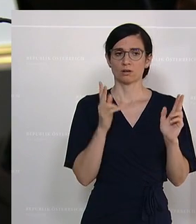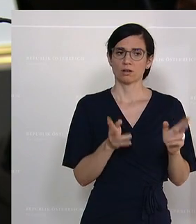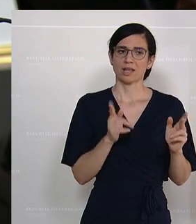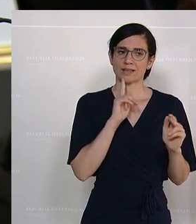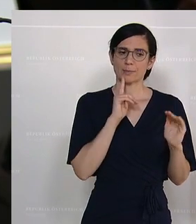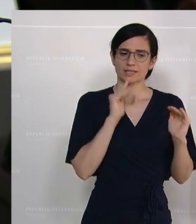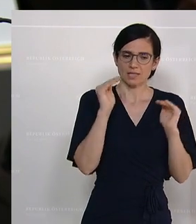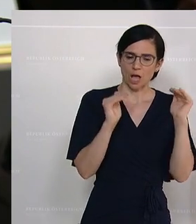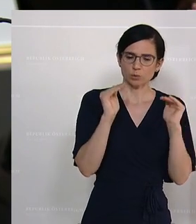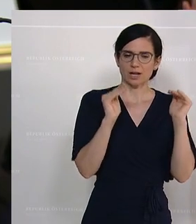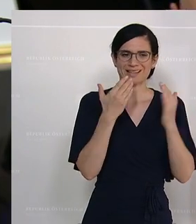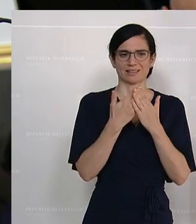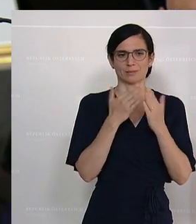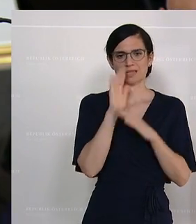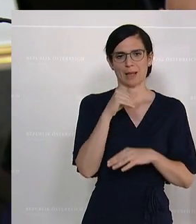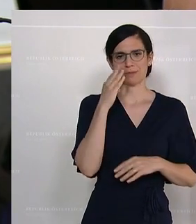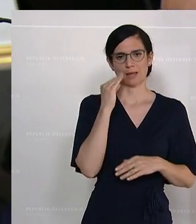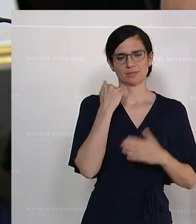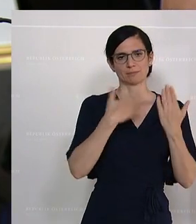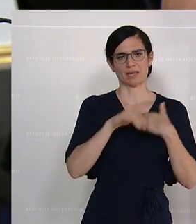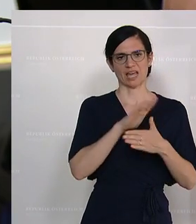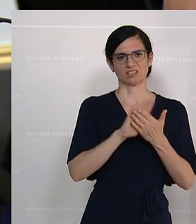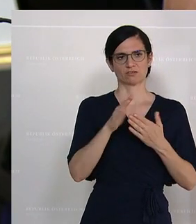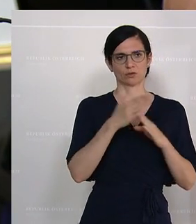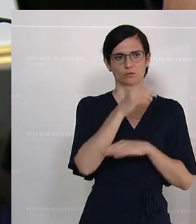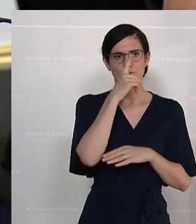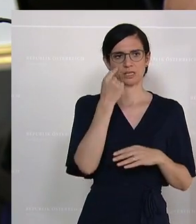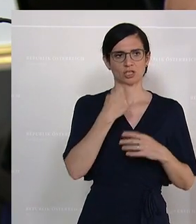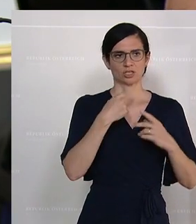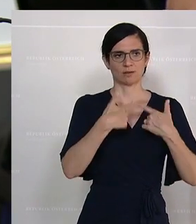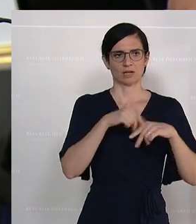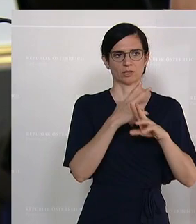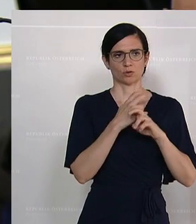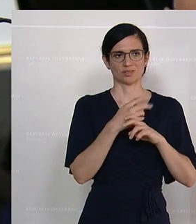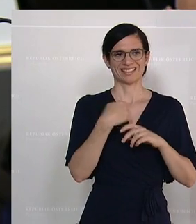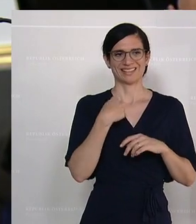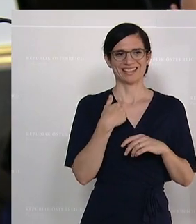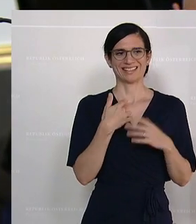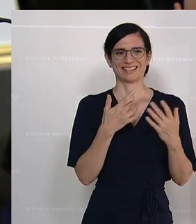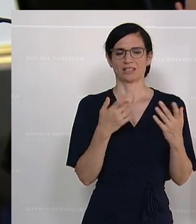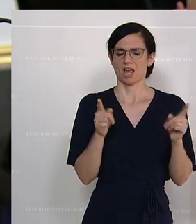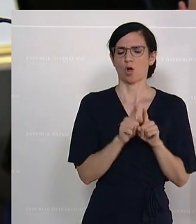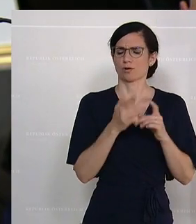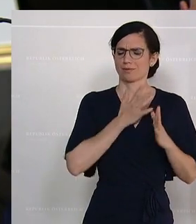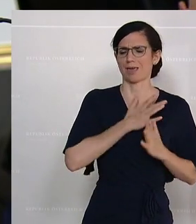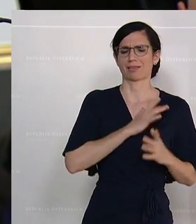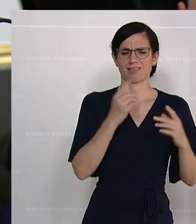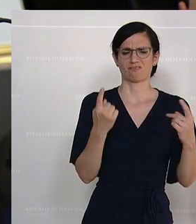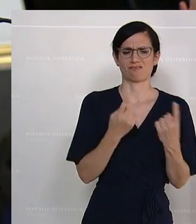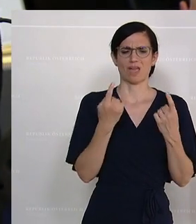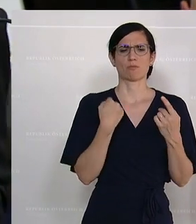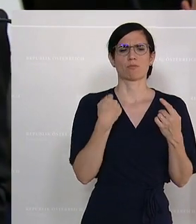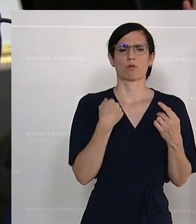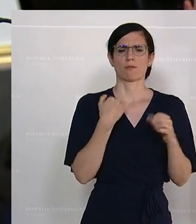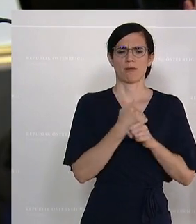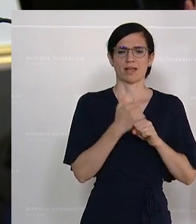abfedern damit es im herbst stück leichter ist für die menschen in unserem land und dafür werde ich wirklich sehr sehr gern und aus voller überzeugung um ihre zustimmung